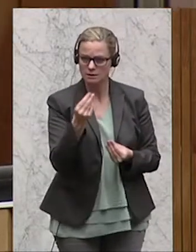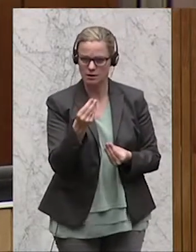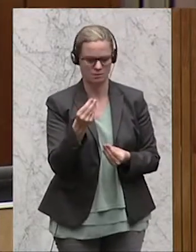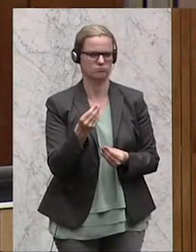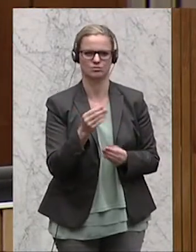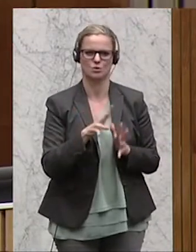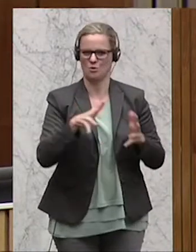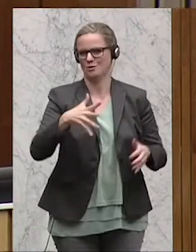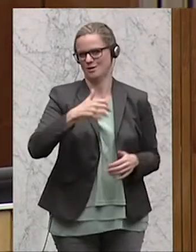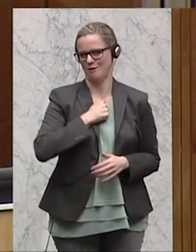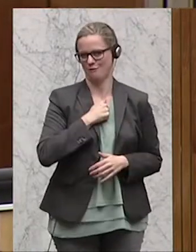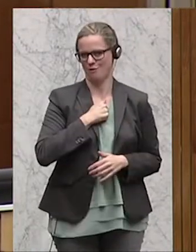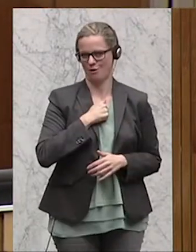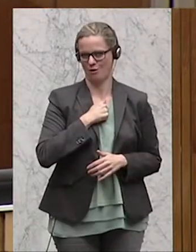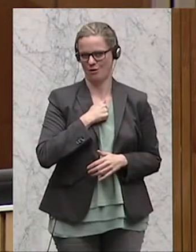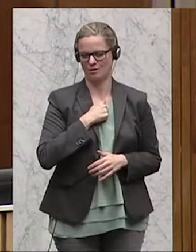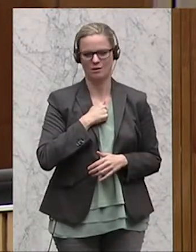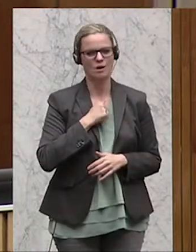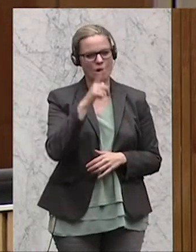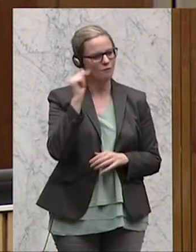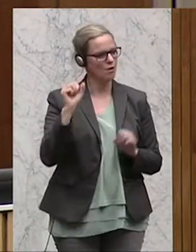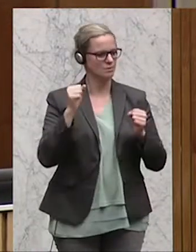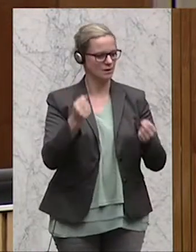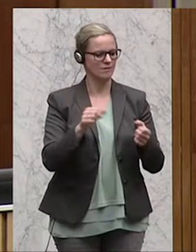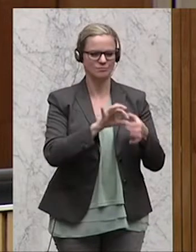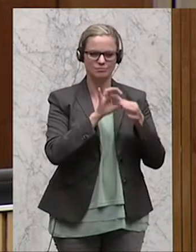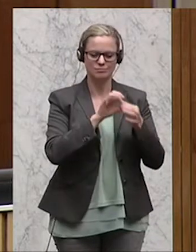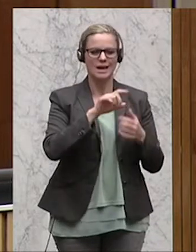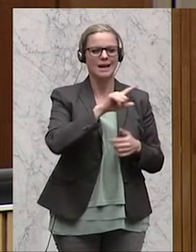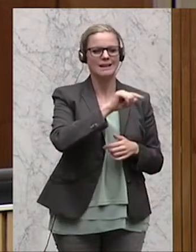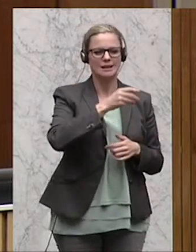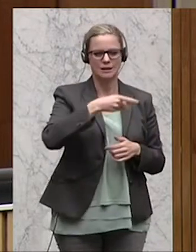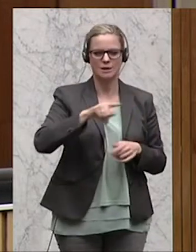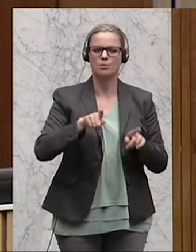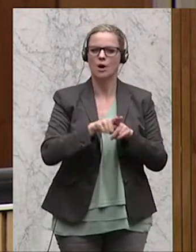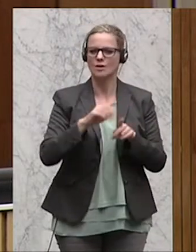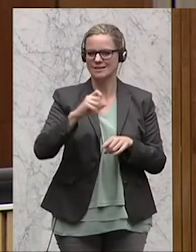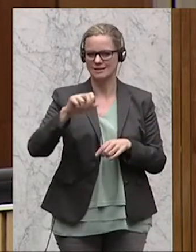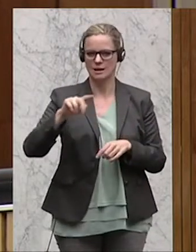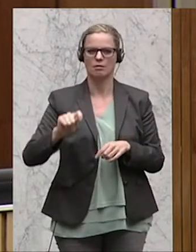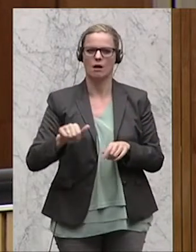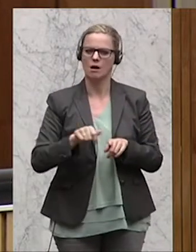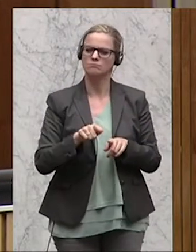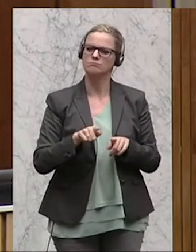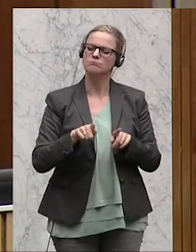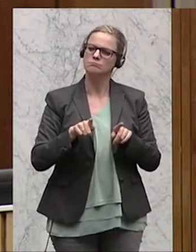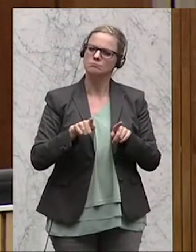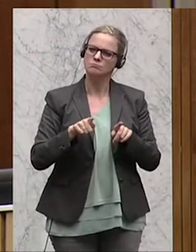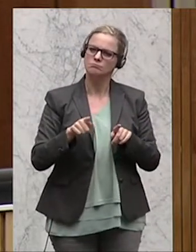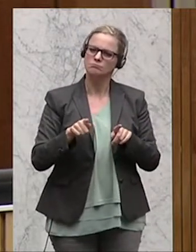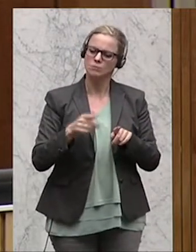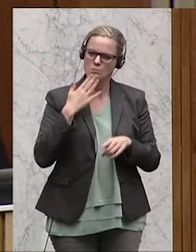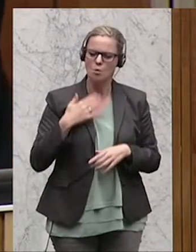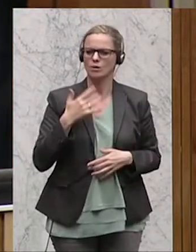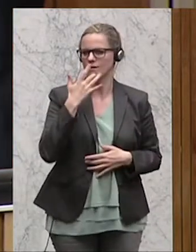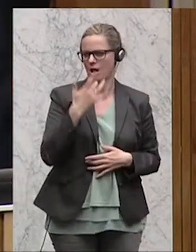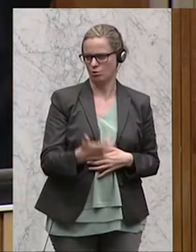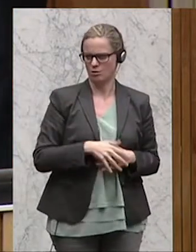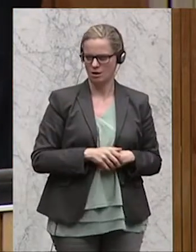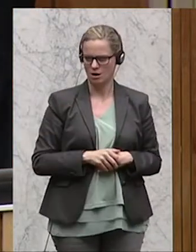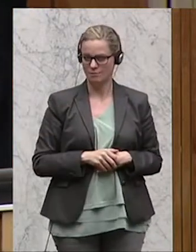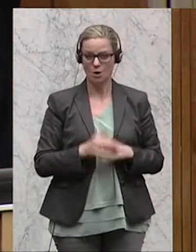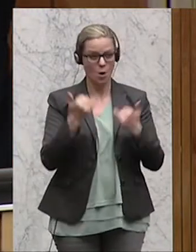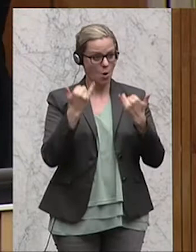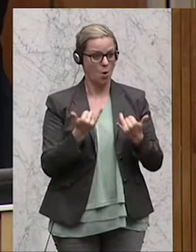beachtlicher Erfolg, den dieses Volksbegehren gegen TTIP und CETA eingefahren hat, und dazu gratuliere ich sehr herzlich. Mit der